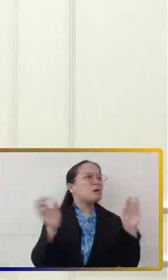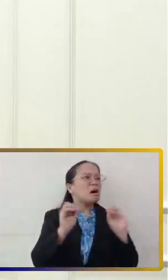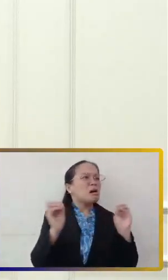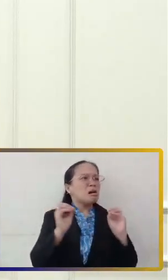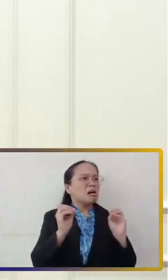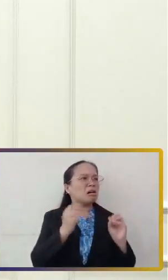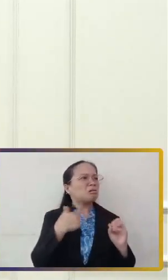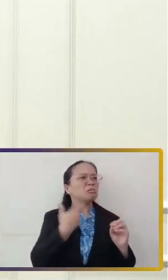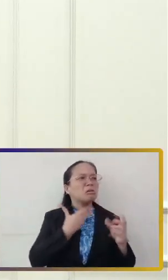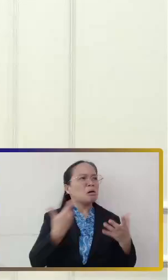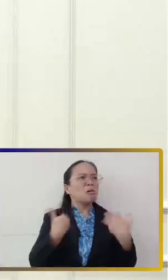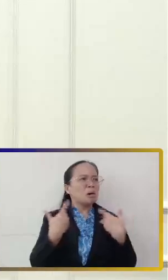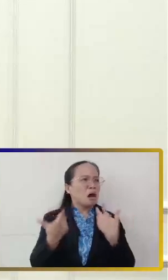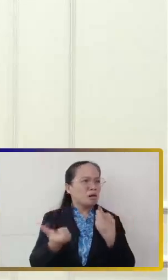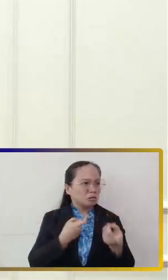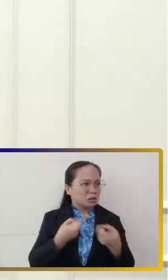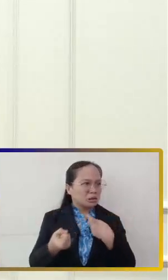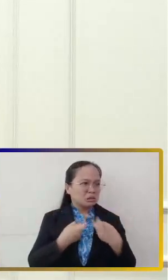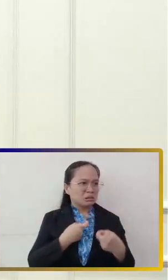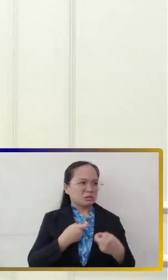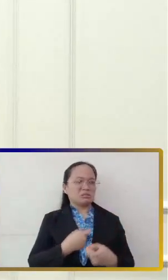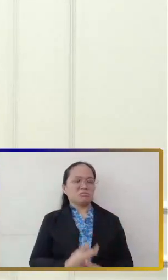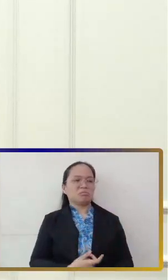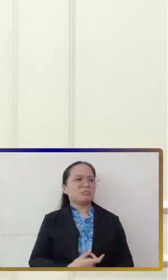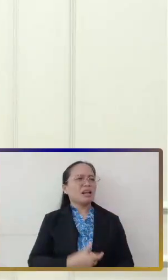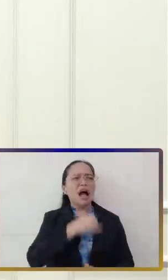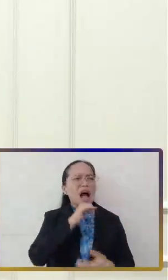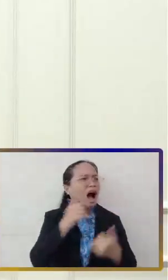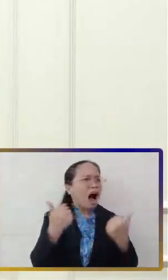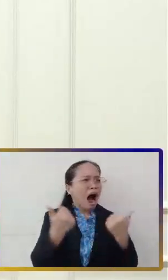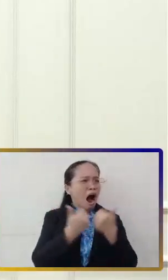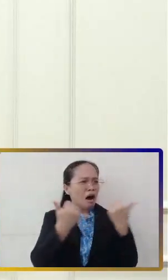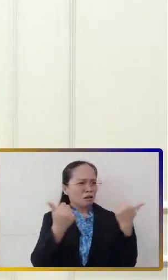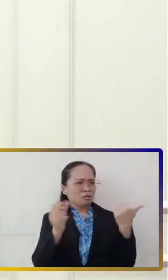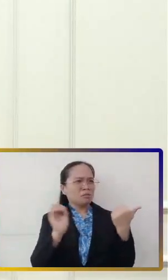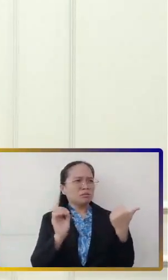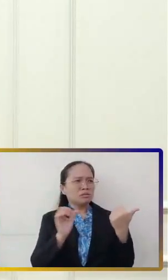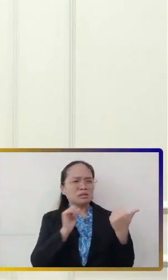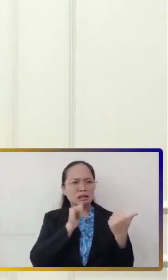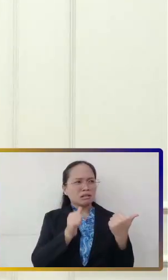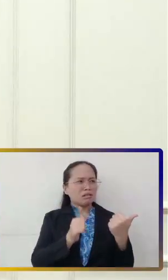Imagine, hindi aksidente, hindi extra.